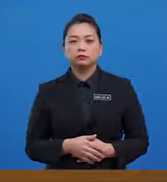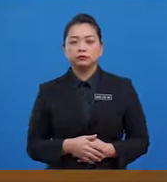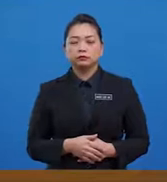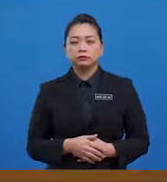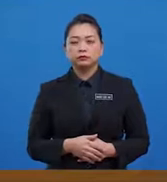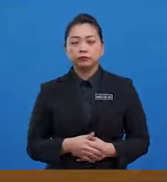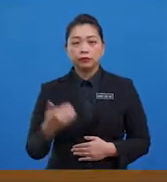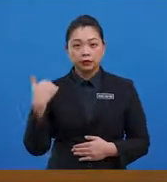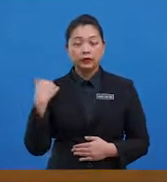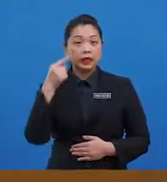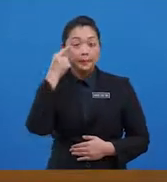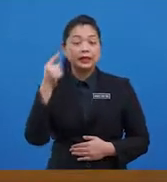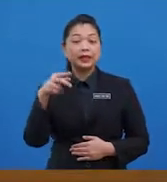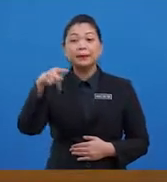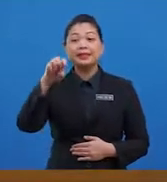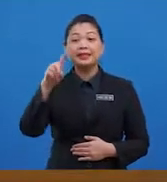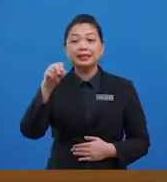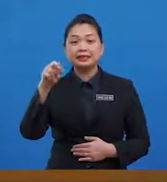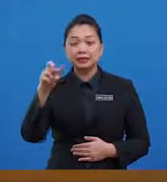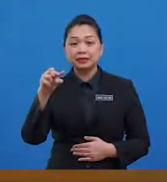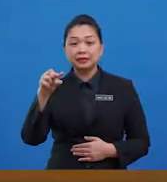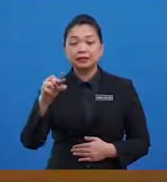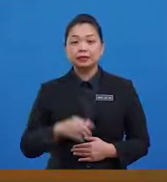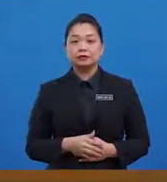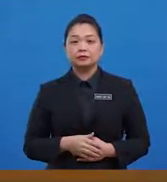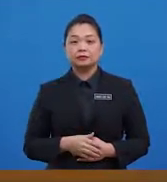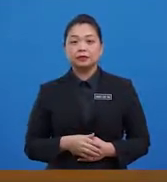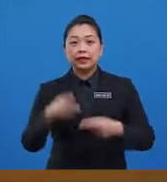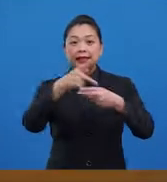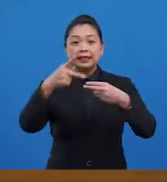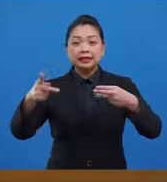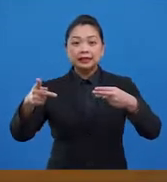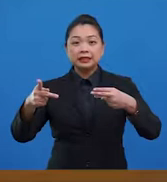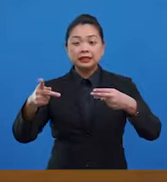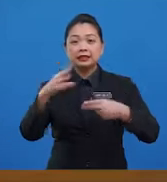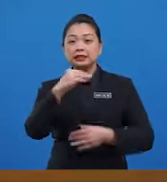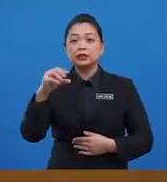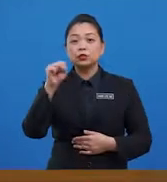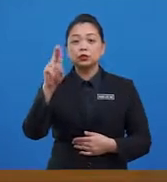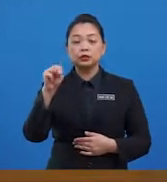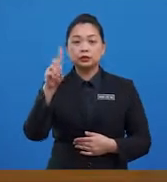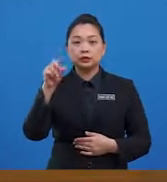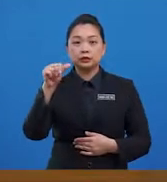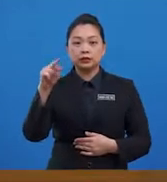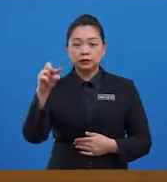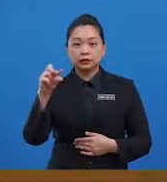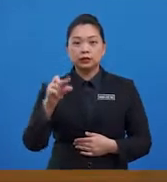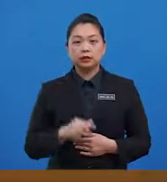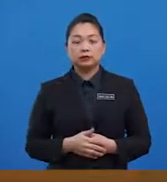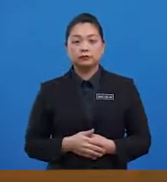keris panjang dan sundang zaman dahulu. Keris panjang dan sundang